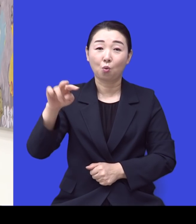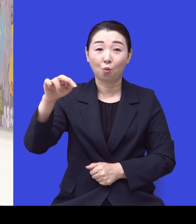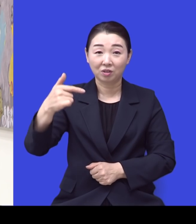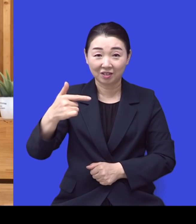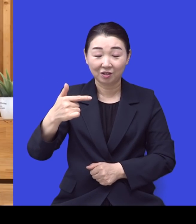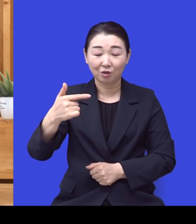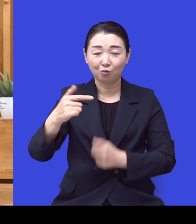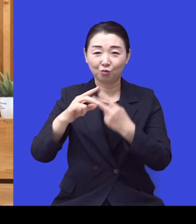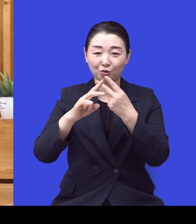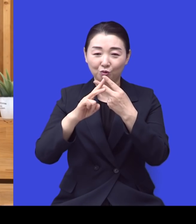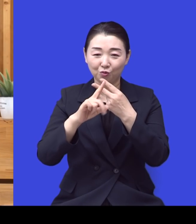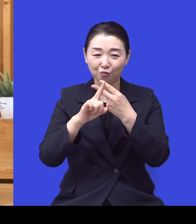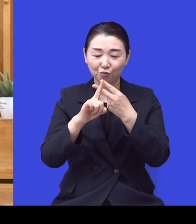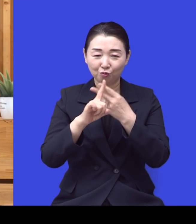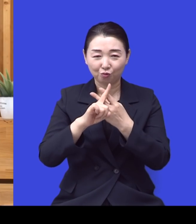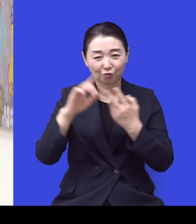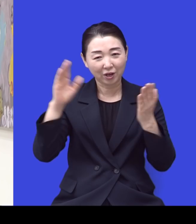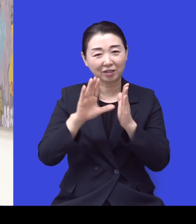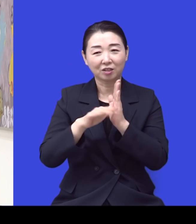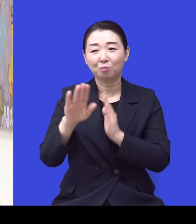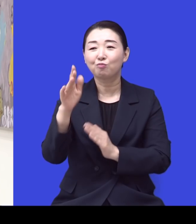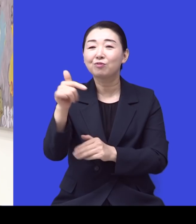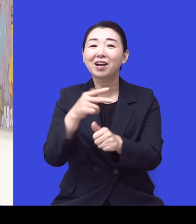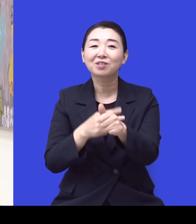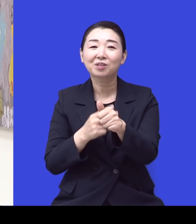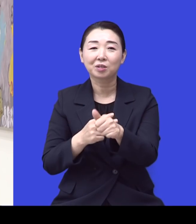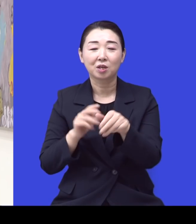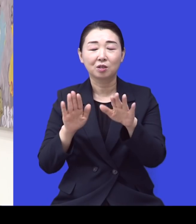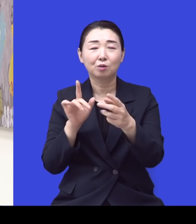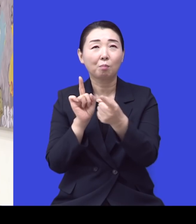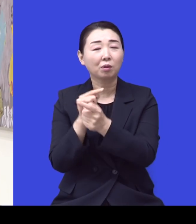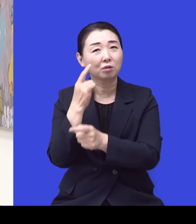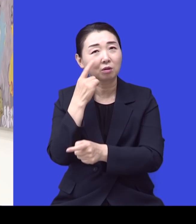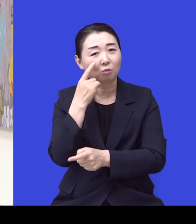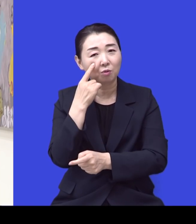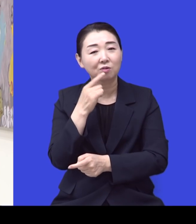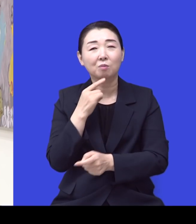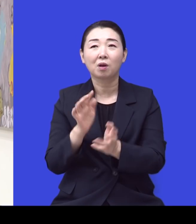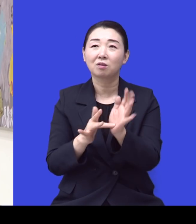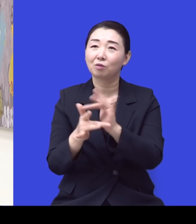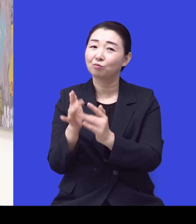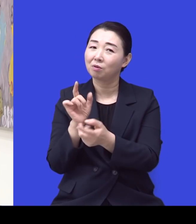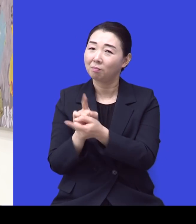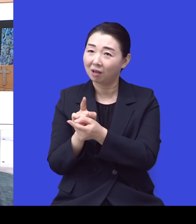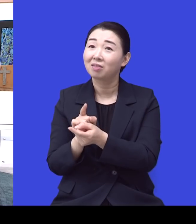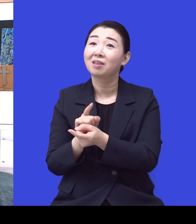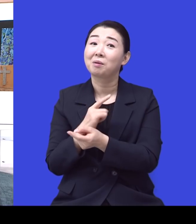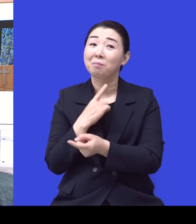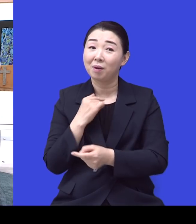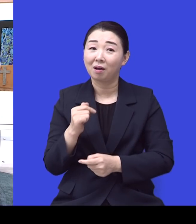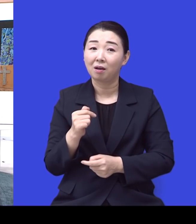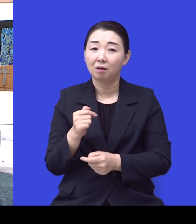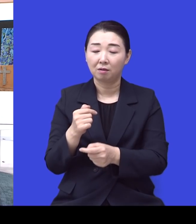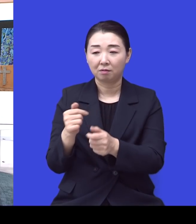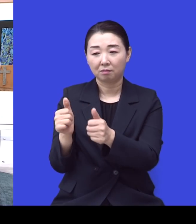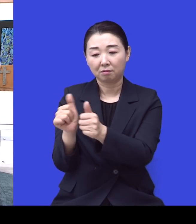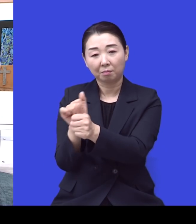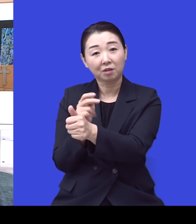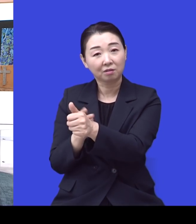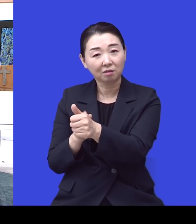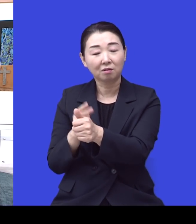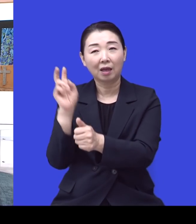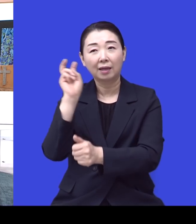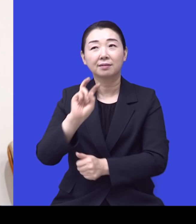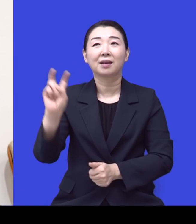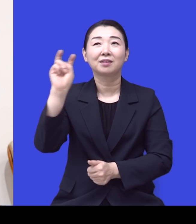부장 선생님이었는데 네. 이분이 지금 생각하면 정말 예수를 만난 분이에요. 예. 그 남자 선생님이 앞에서